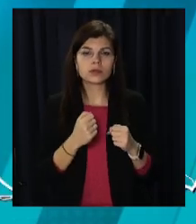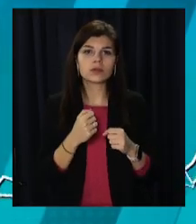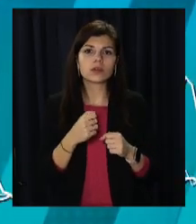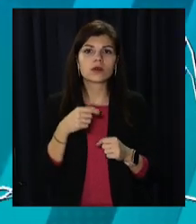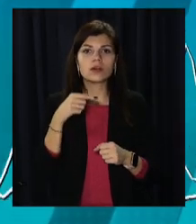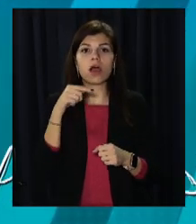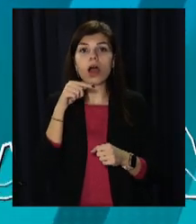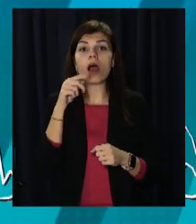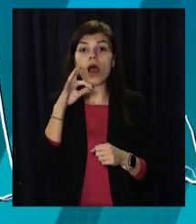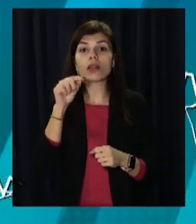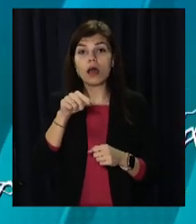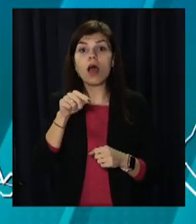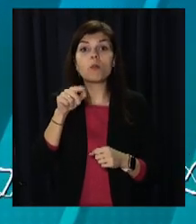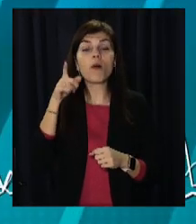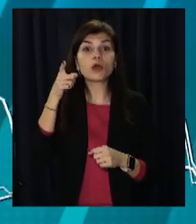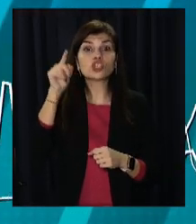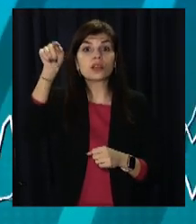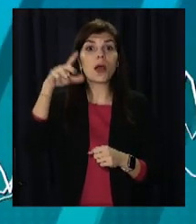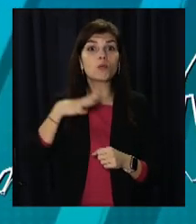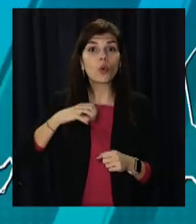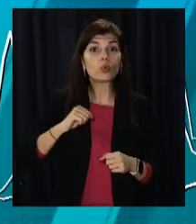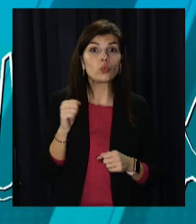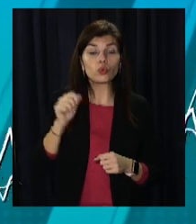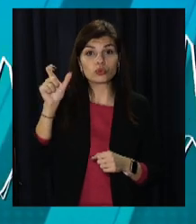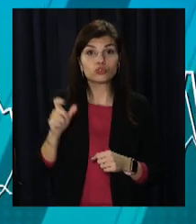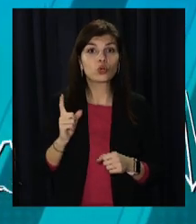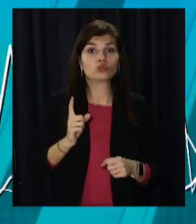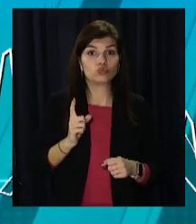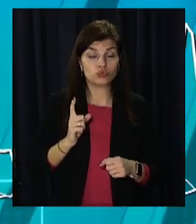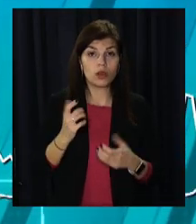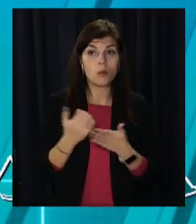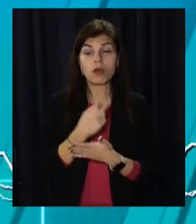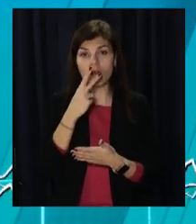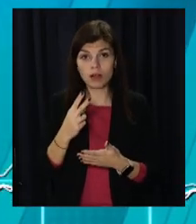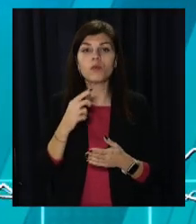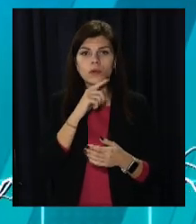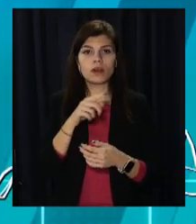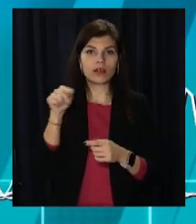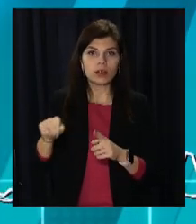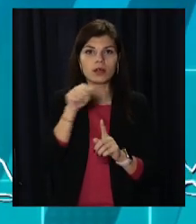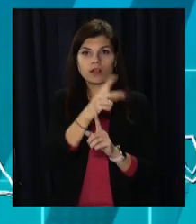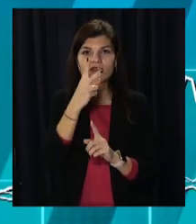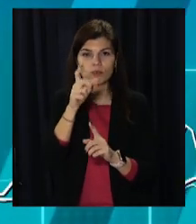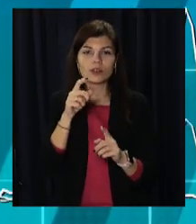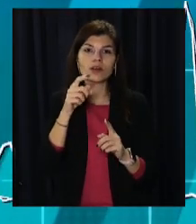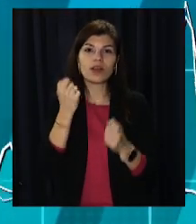його товариш. От обох чоловіків доставили до відділку поліції і викликали